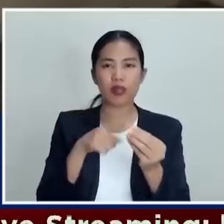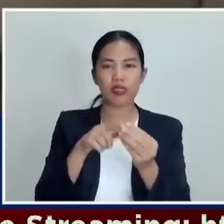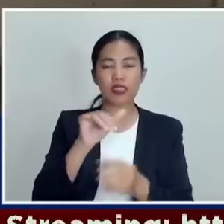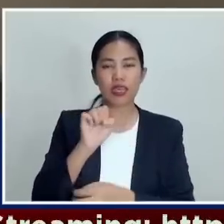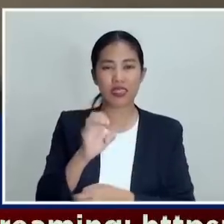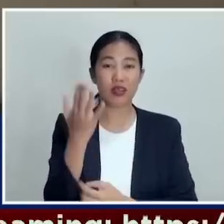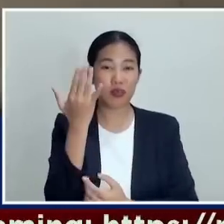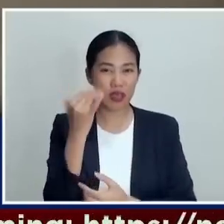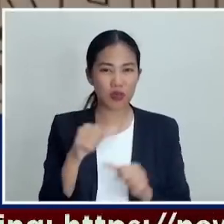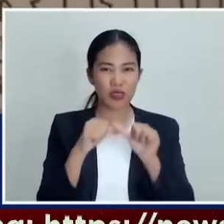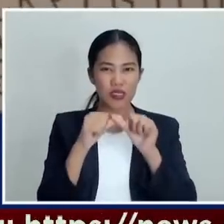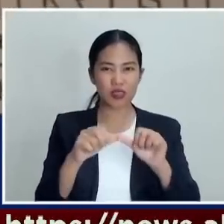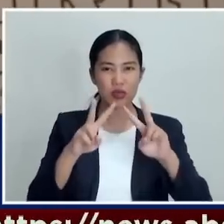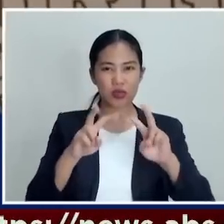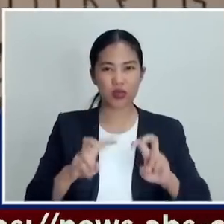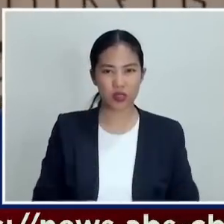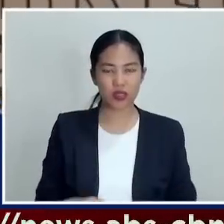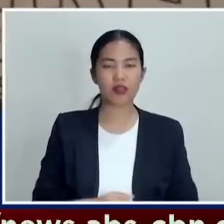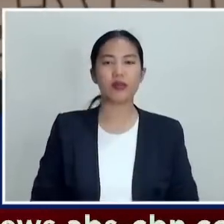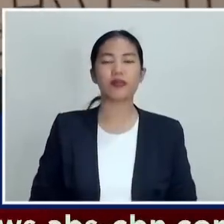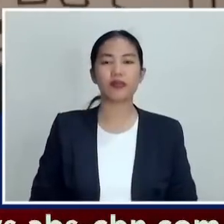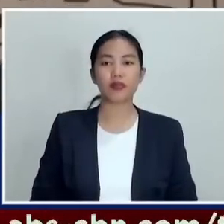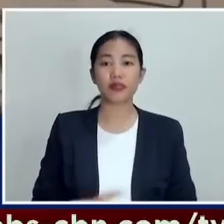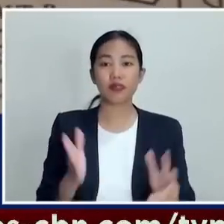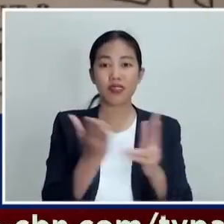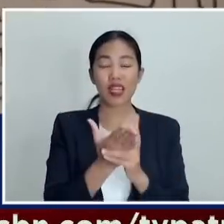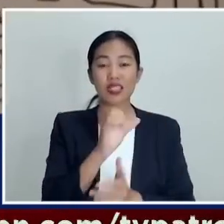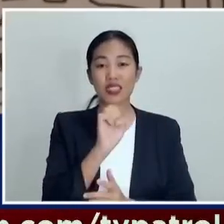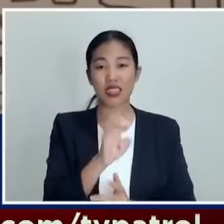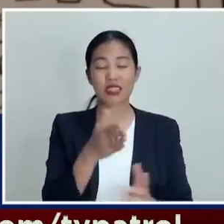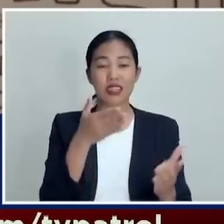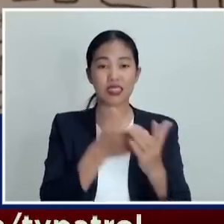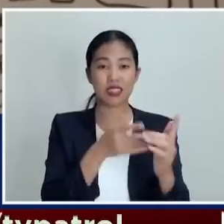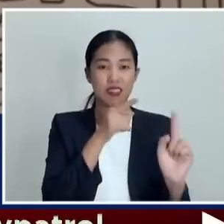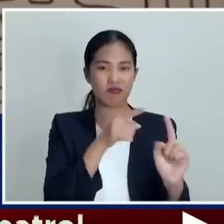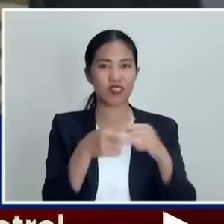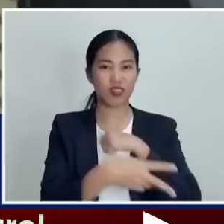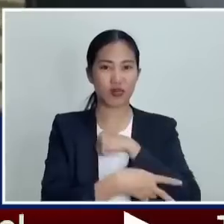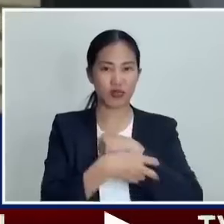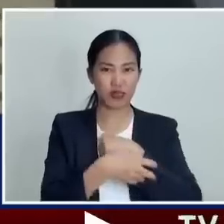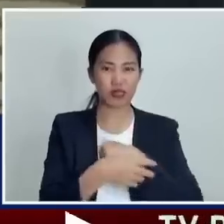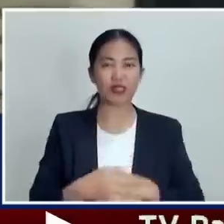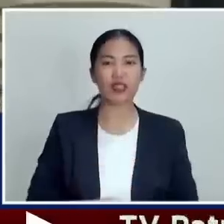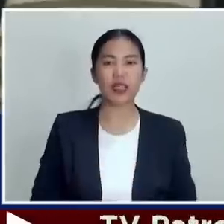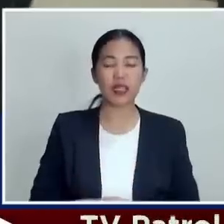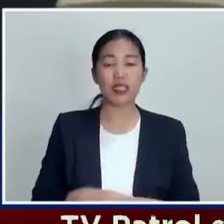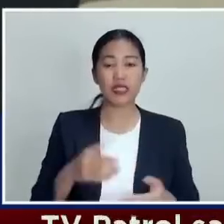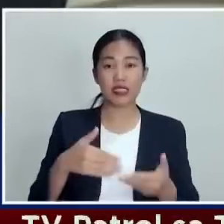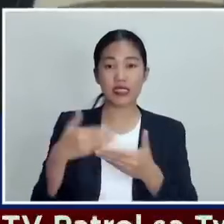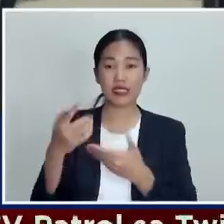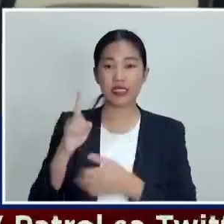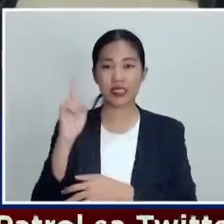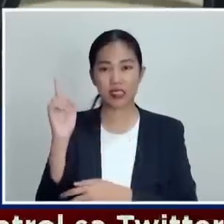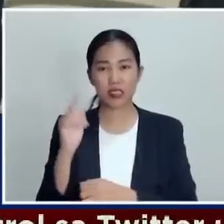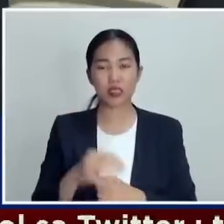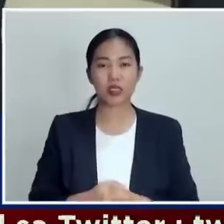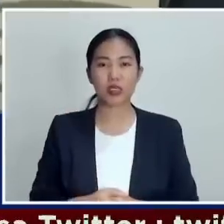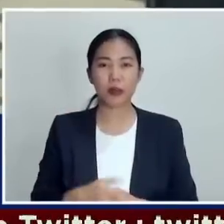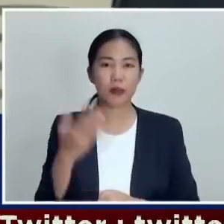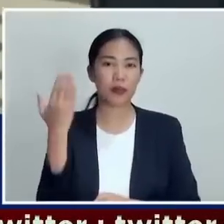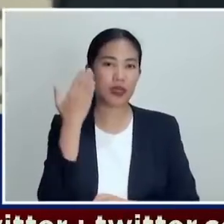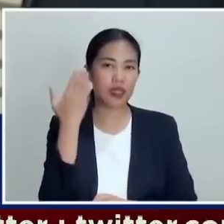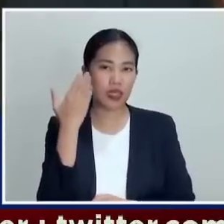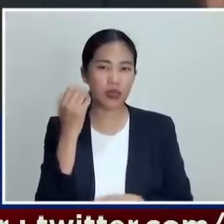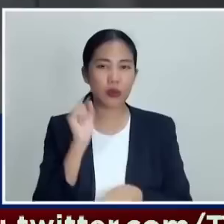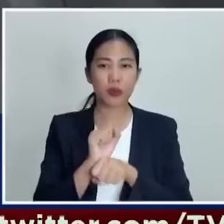robbery, extortion at estafa. Habang may dagdag pa na kasong usurpation of authority si Tan dahil sa pagkukunwari umanong empleyado pa rin siya